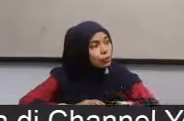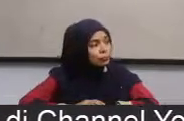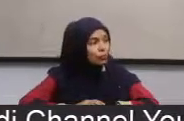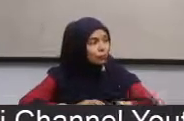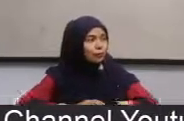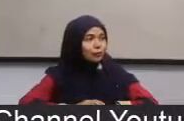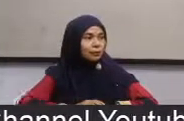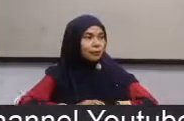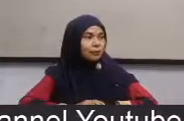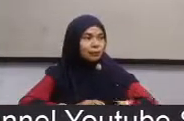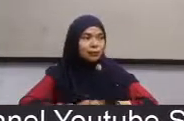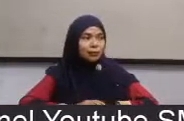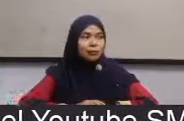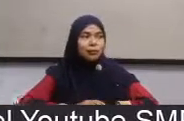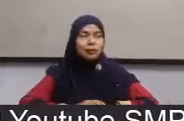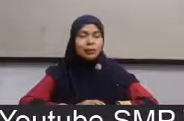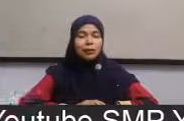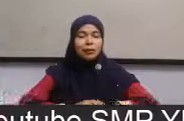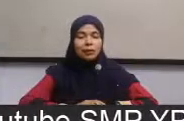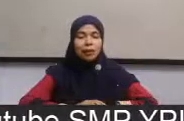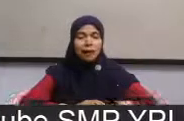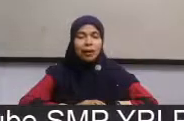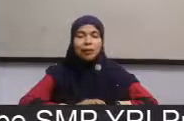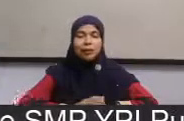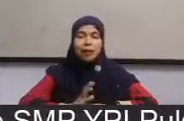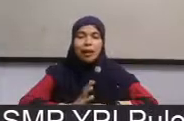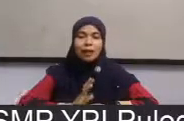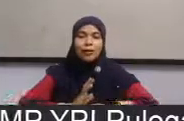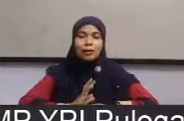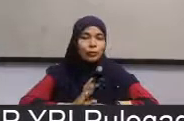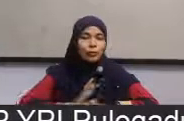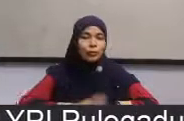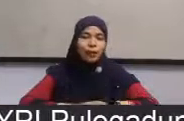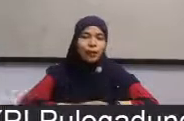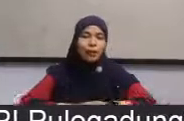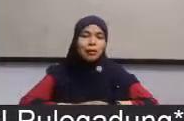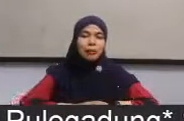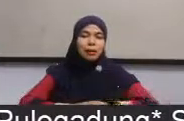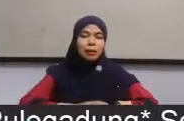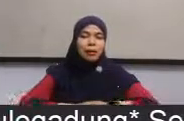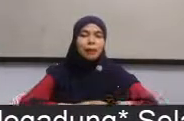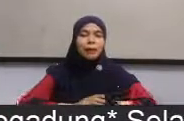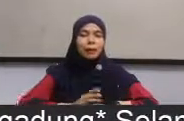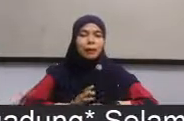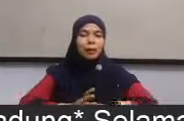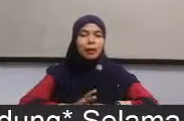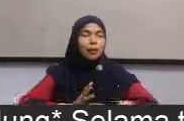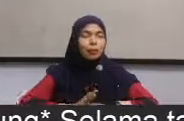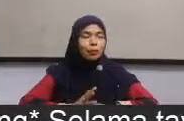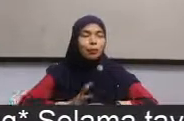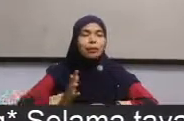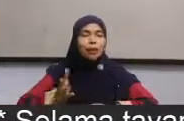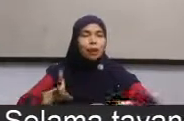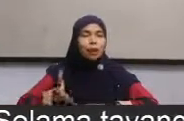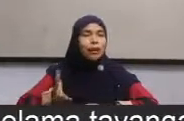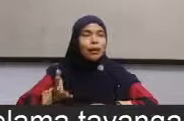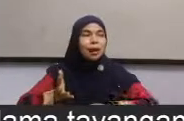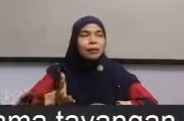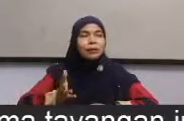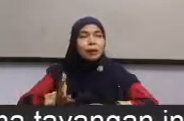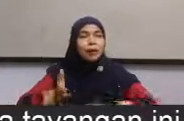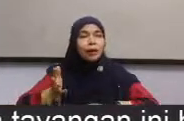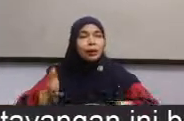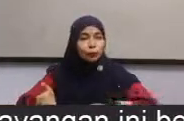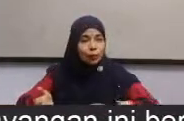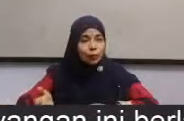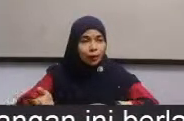status Iya jadi harus tahu juga bagaimana rembangan ilmu pengetahuan